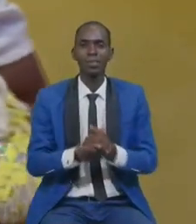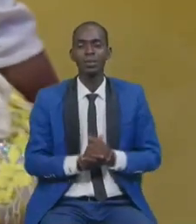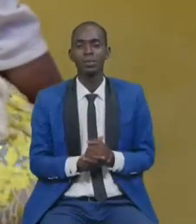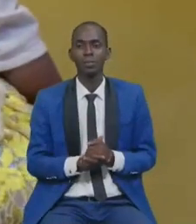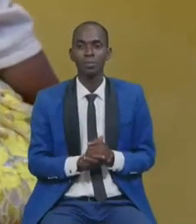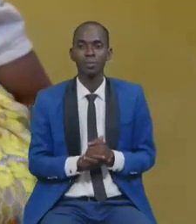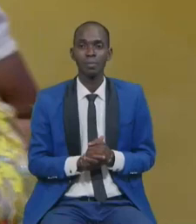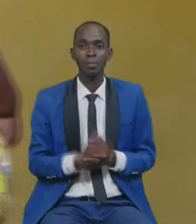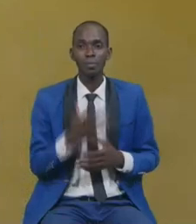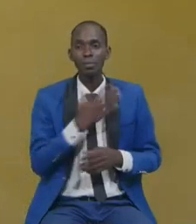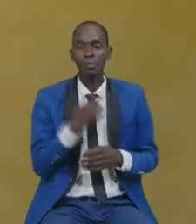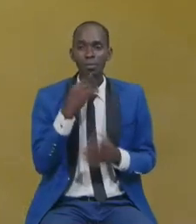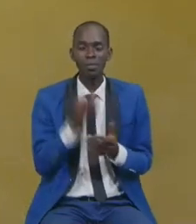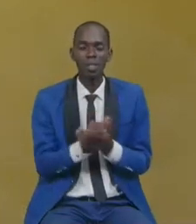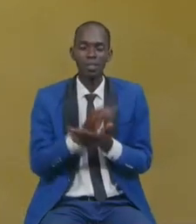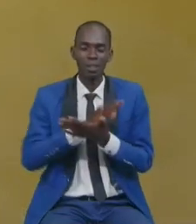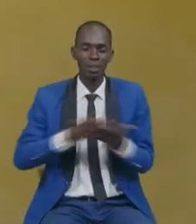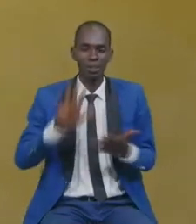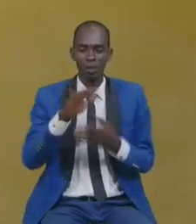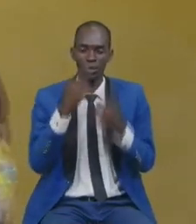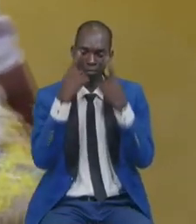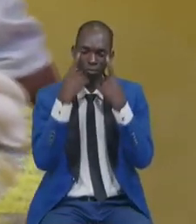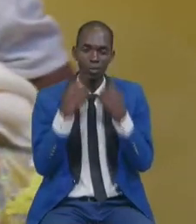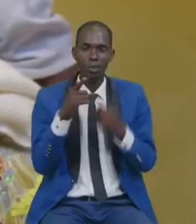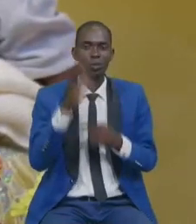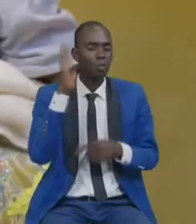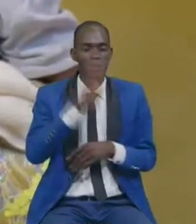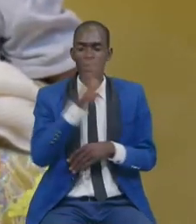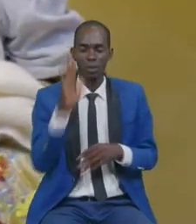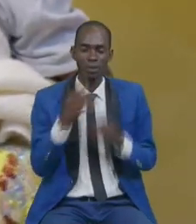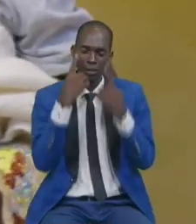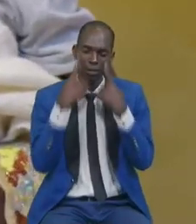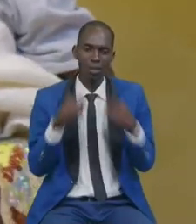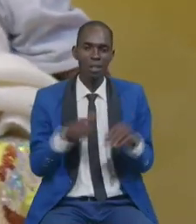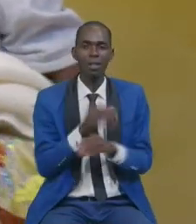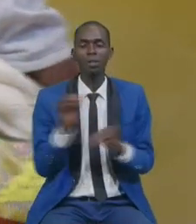Il a dit, efface tes larmes. Tu ne vas plus verser des larmes.